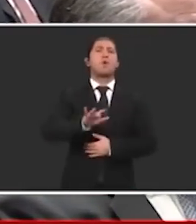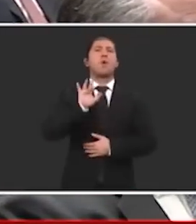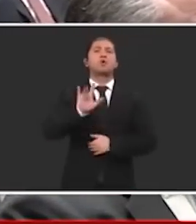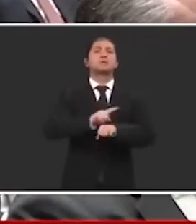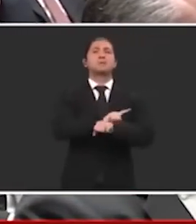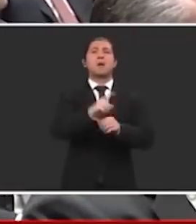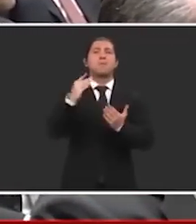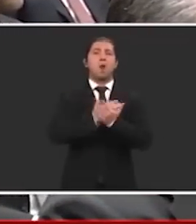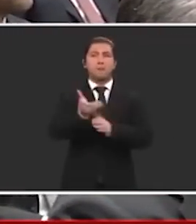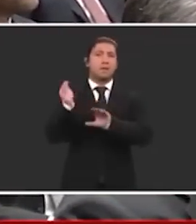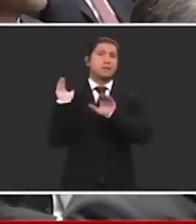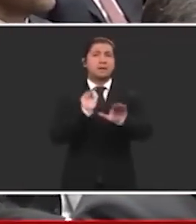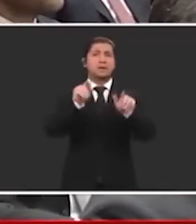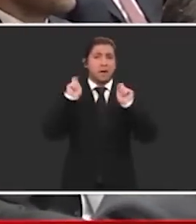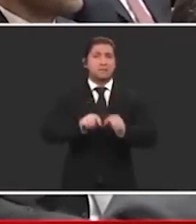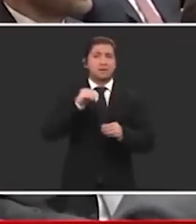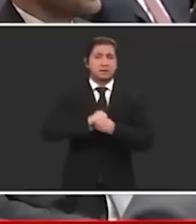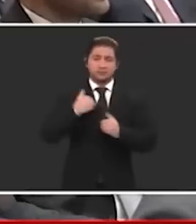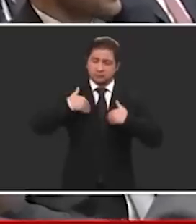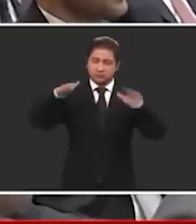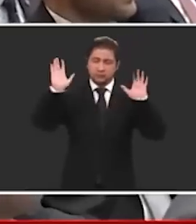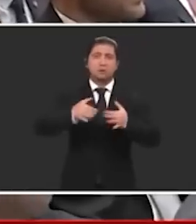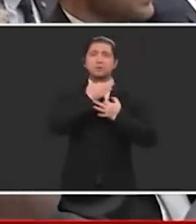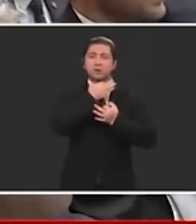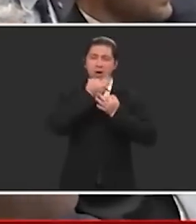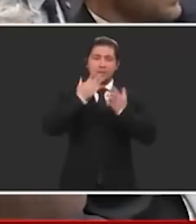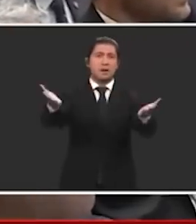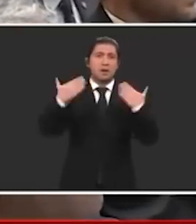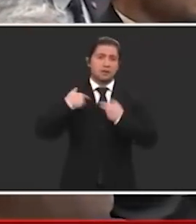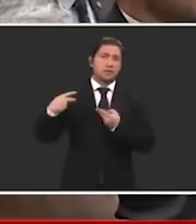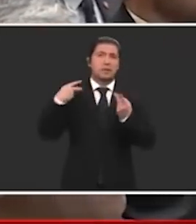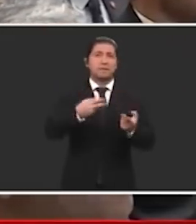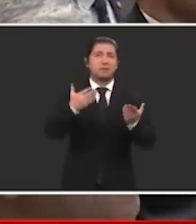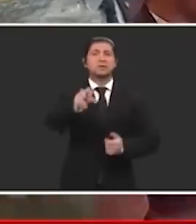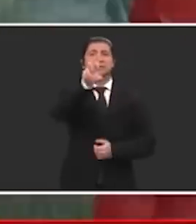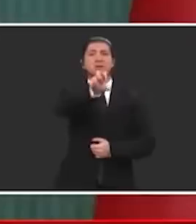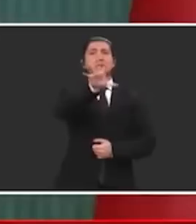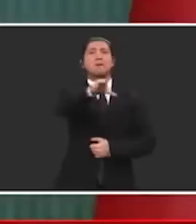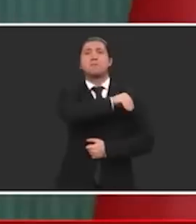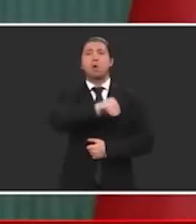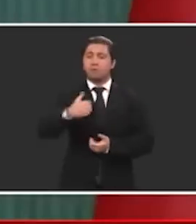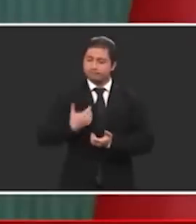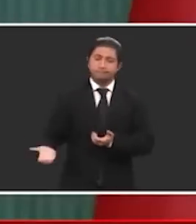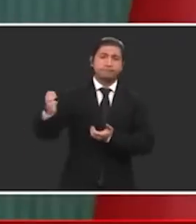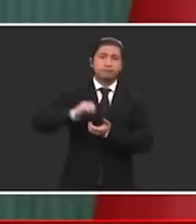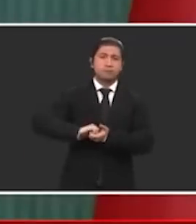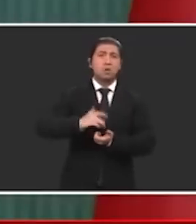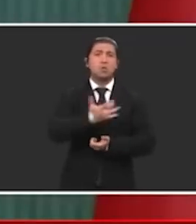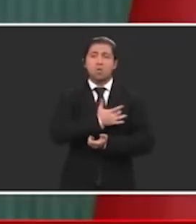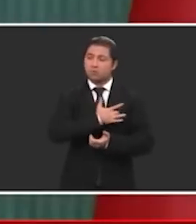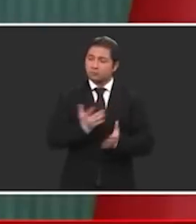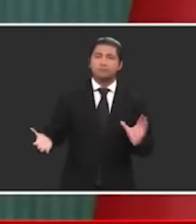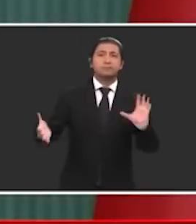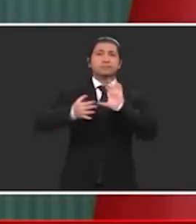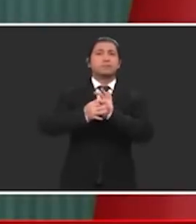vadeli programa destek olmaya davet ediyorum. 85 milyon el ele, gönül gönüle